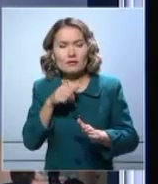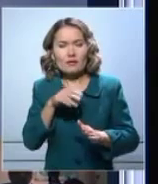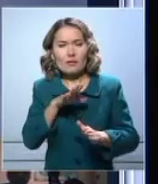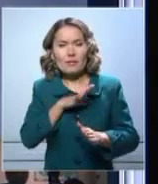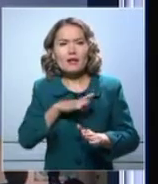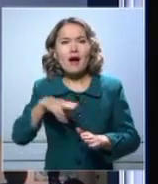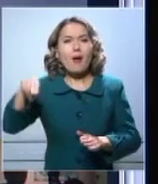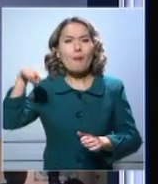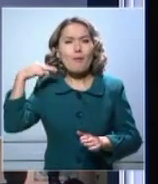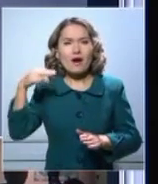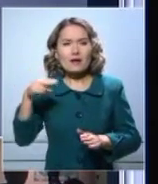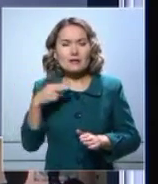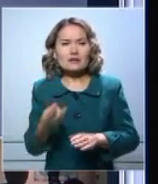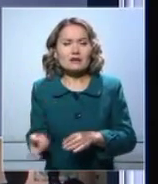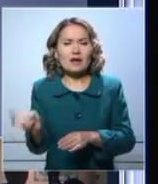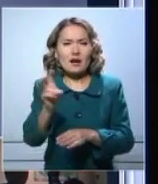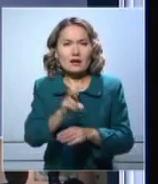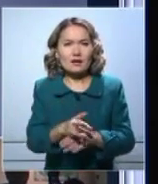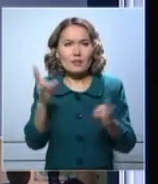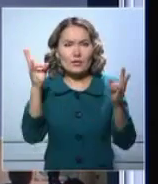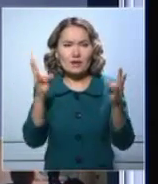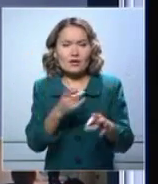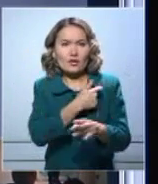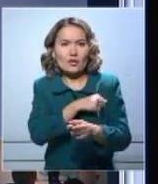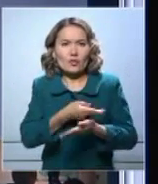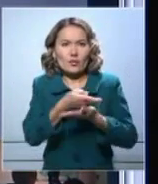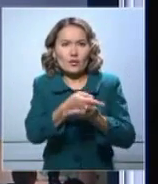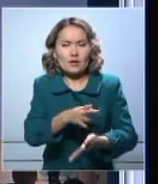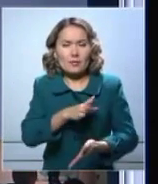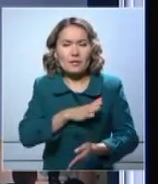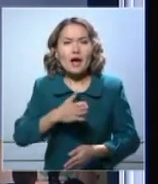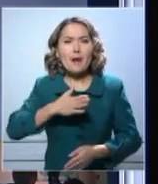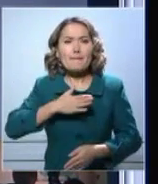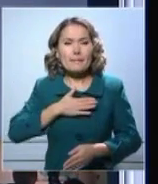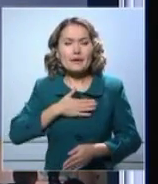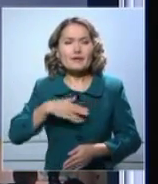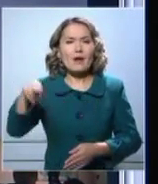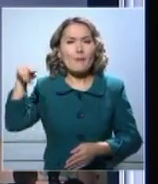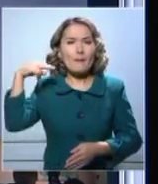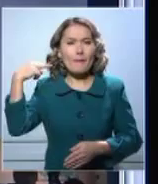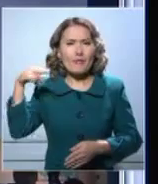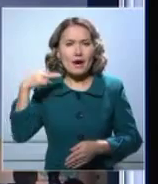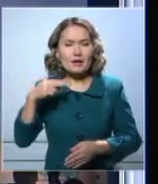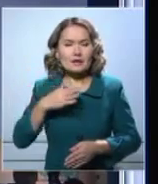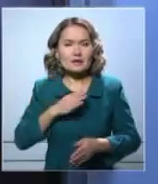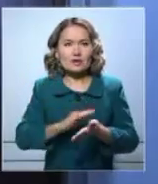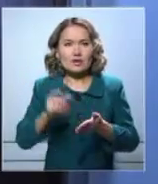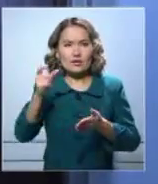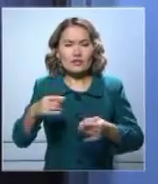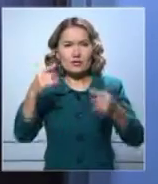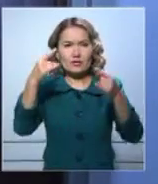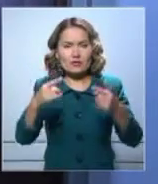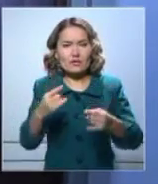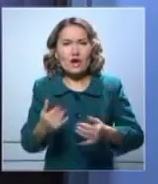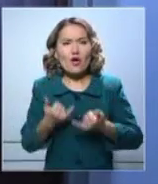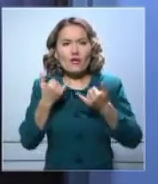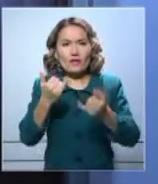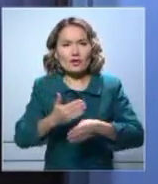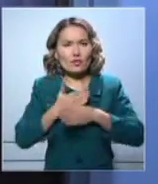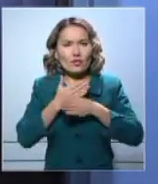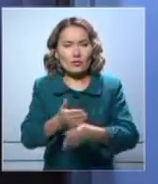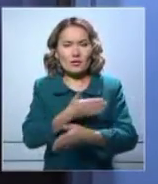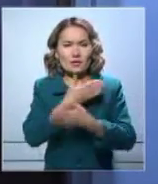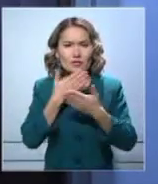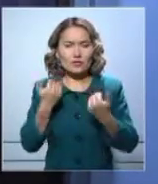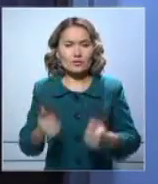едім. Палестиналық журналистер үнемі қауіпті жерде жұмыс істейді. Ал Израиль әскері тарапынан бір рақымдық көрмедік. Шамадан тыс қысым